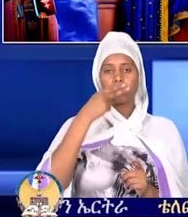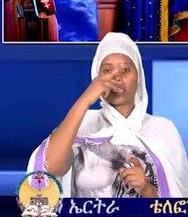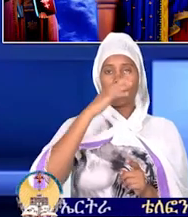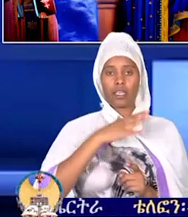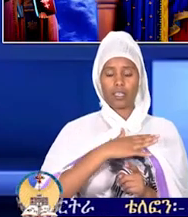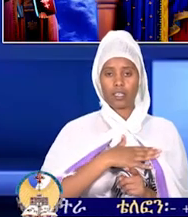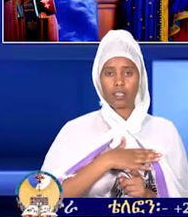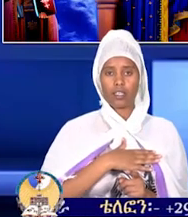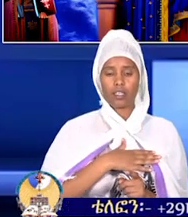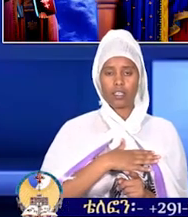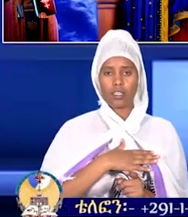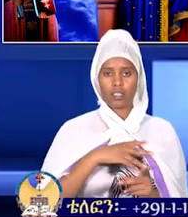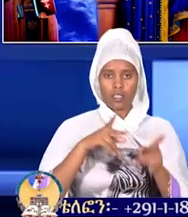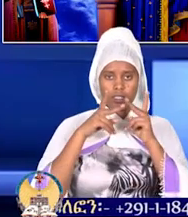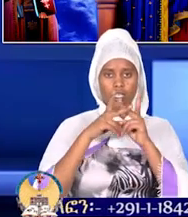سب الدلة